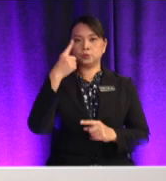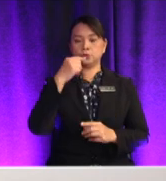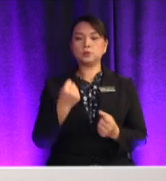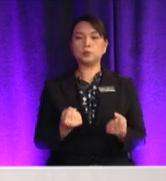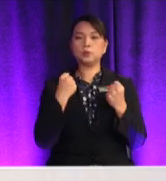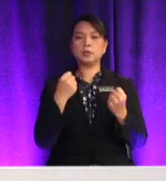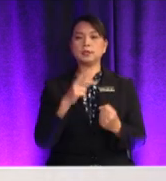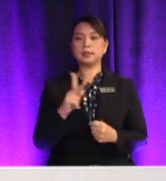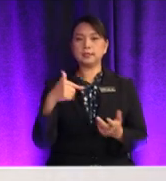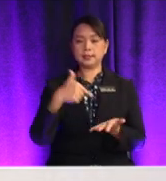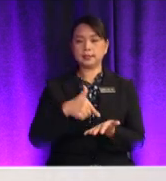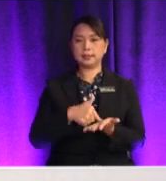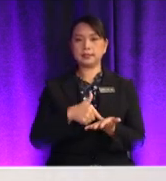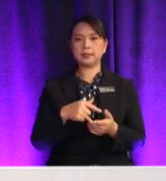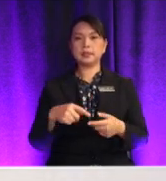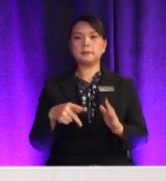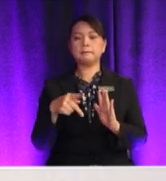dalam kalangan rakyat